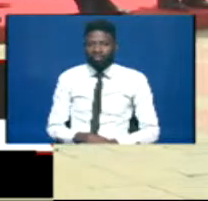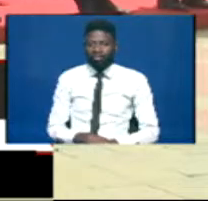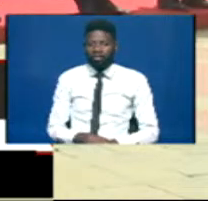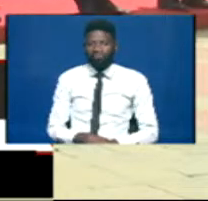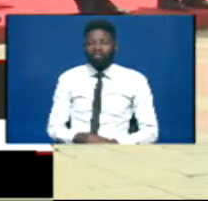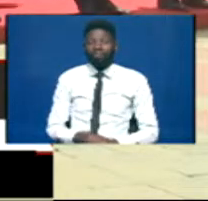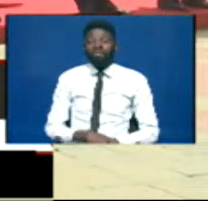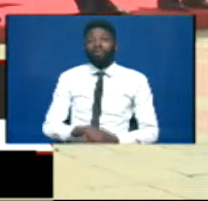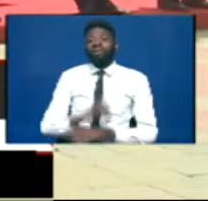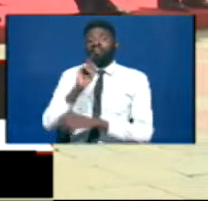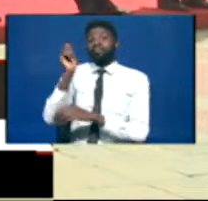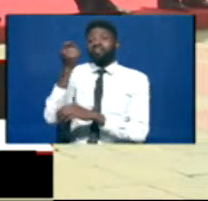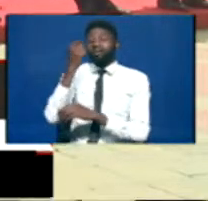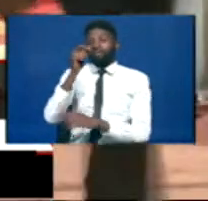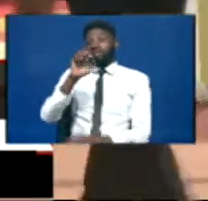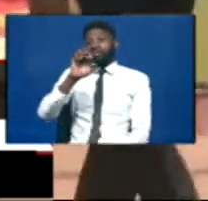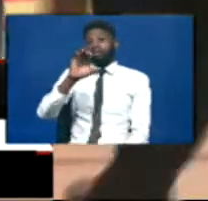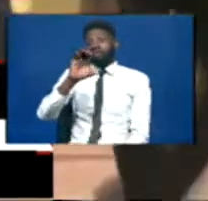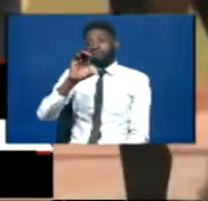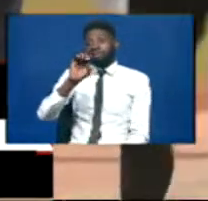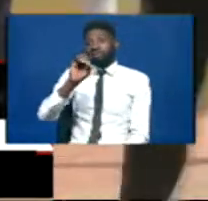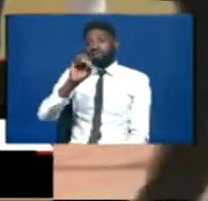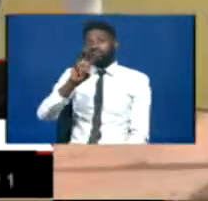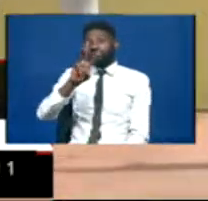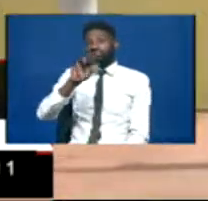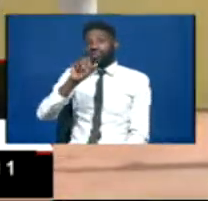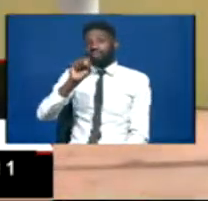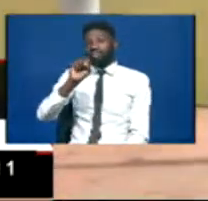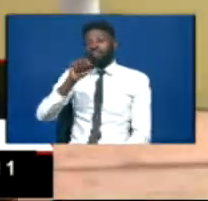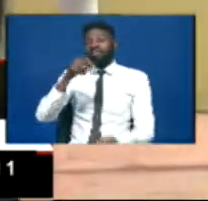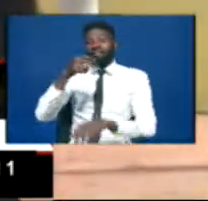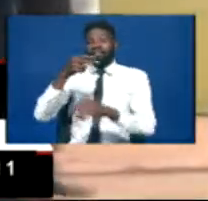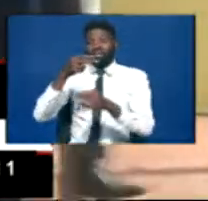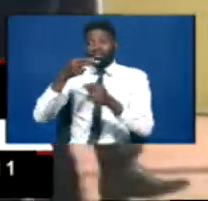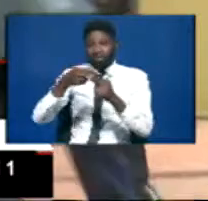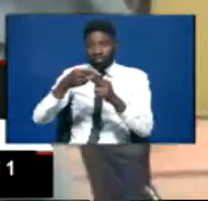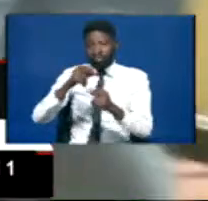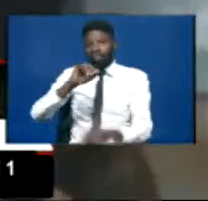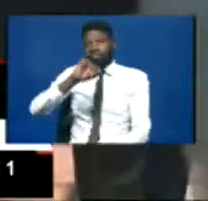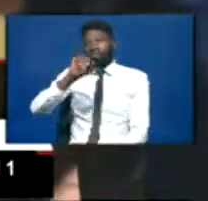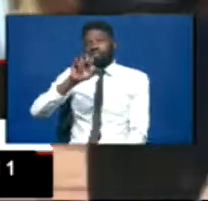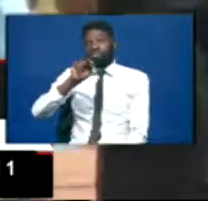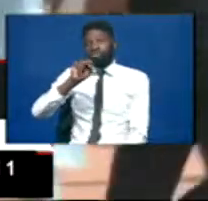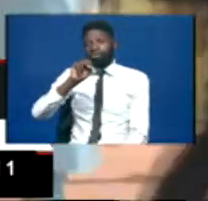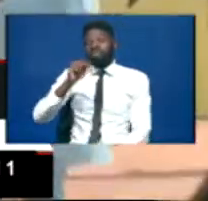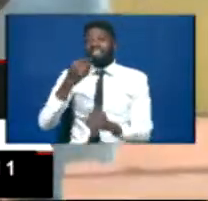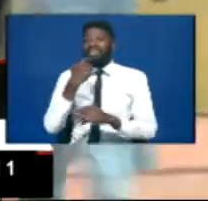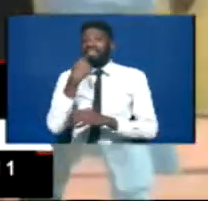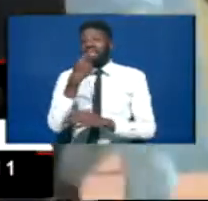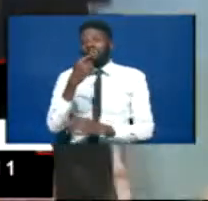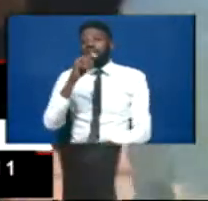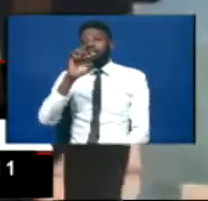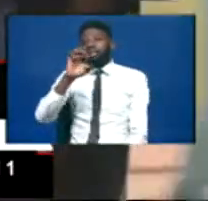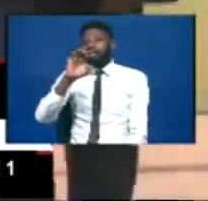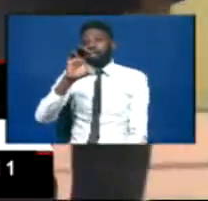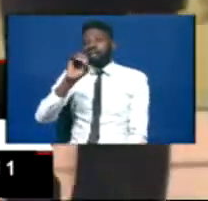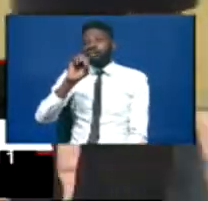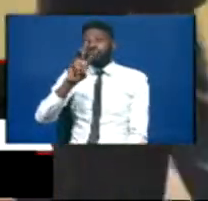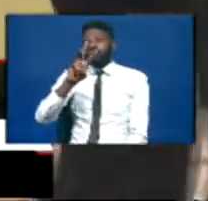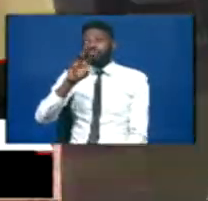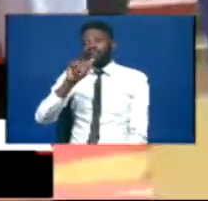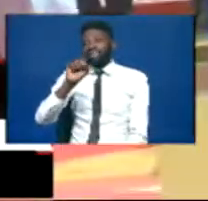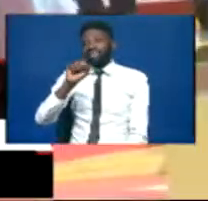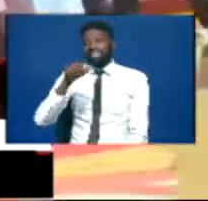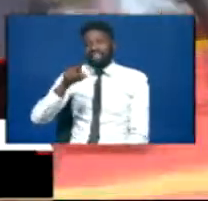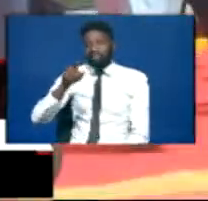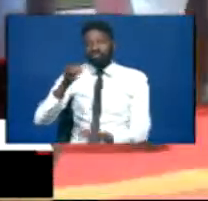Rais wa tume ya ECOWAS Jean-Claude Cassibrou alisema kuwa jumuiya hiyo iliahirisha kutekelezwa kwa vikwazo dhidi